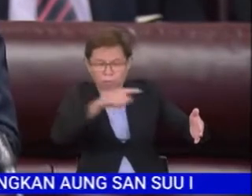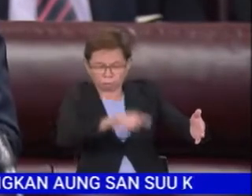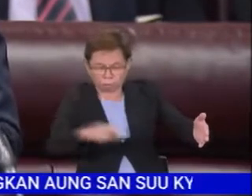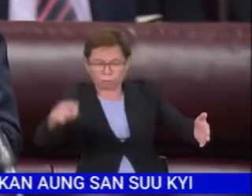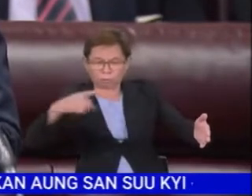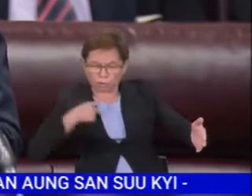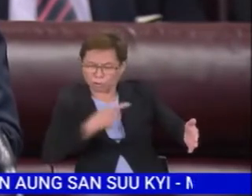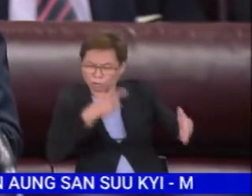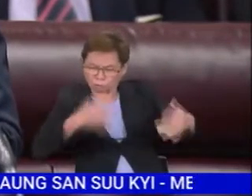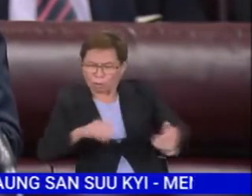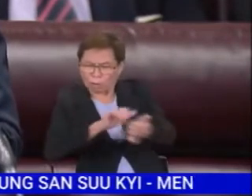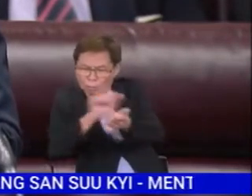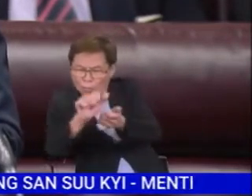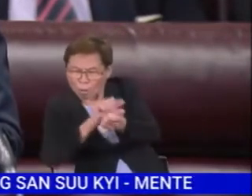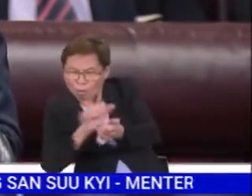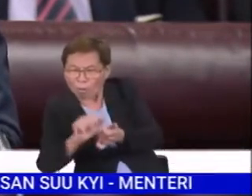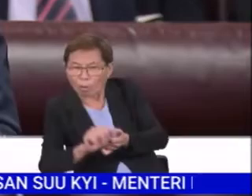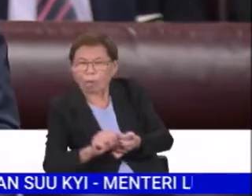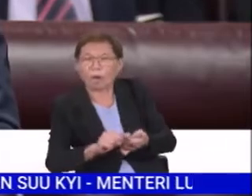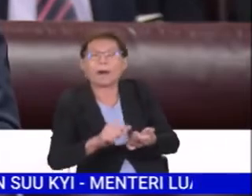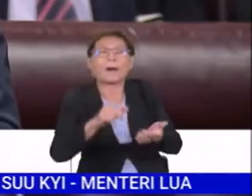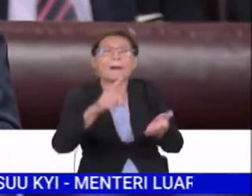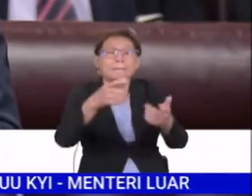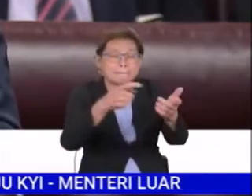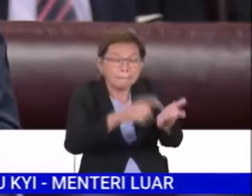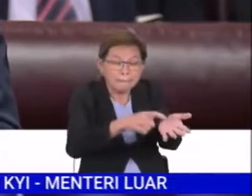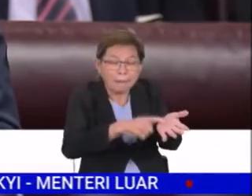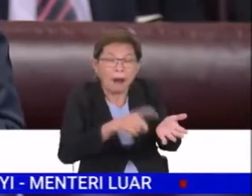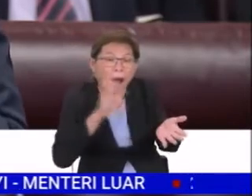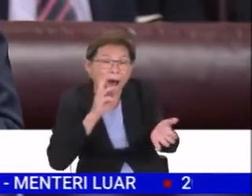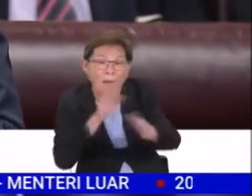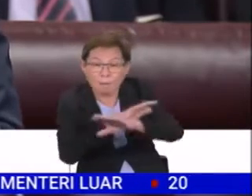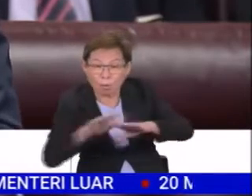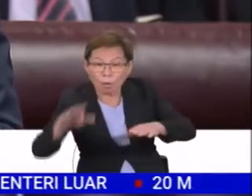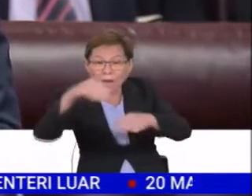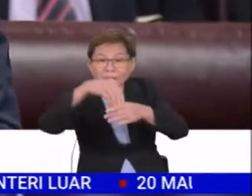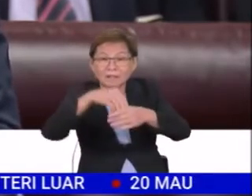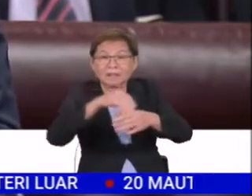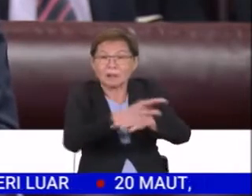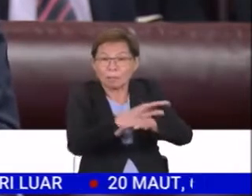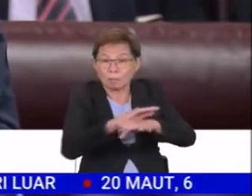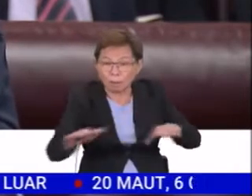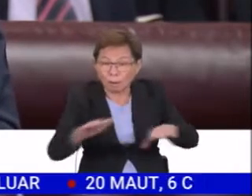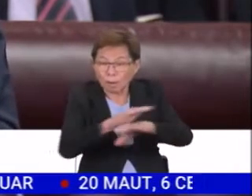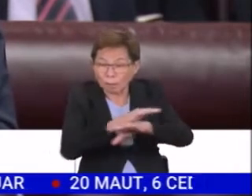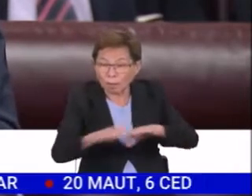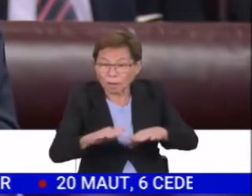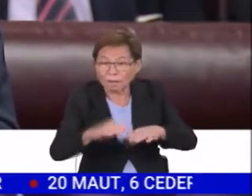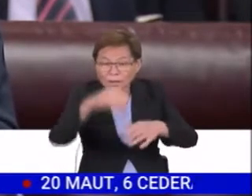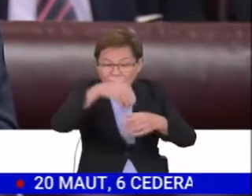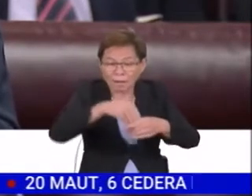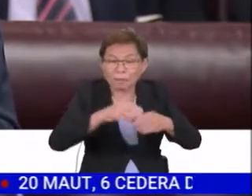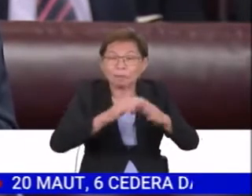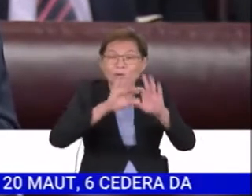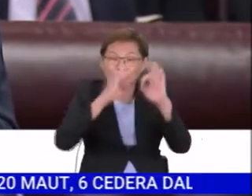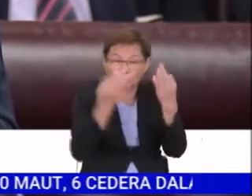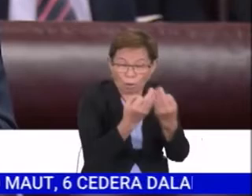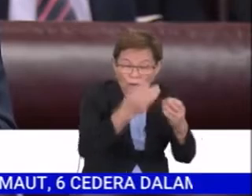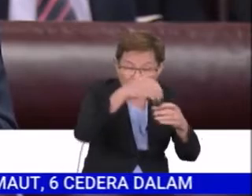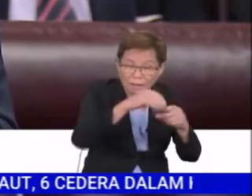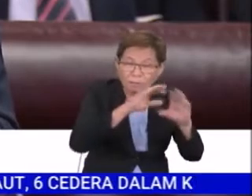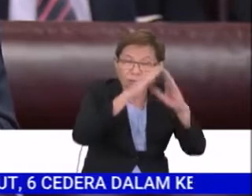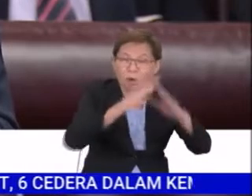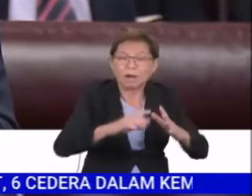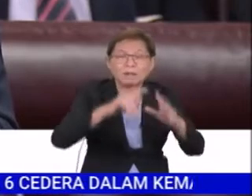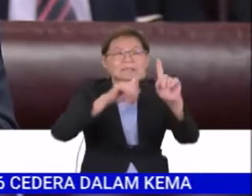untuk teri Hi bagi bukan domestik diluluskan dahulu operasi pada satu ogos